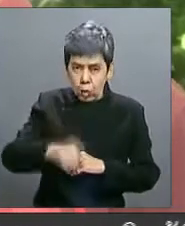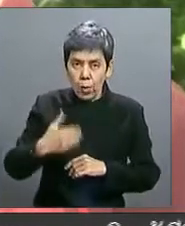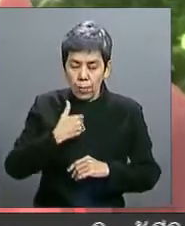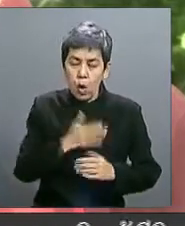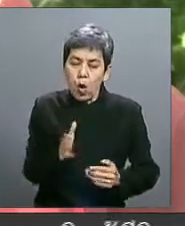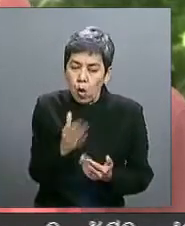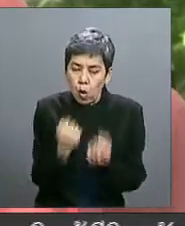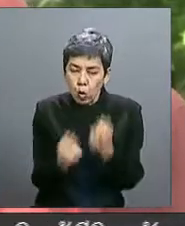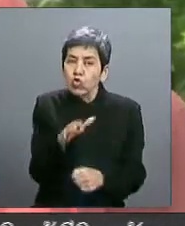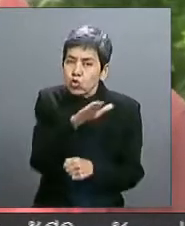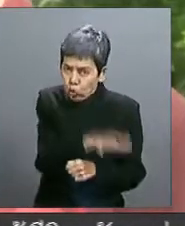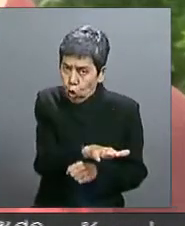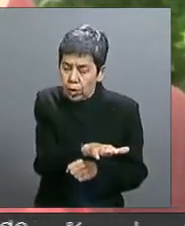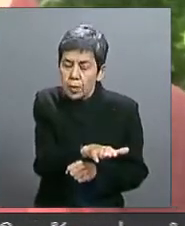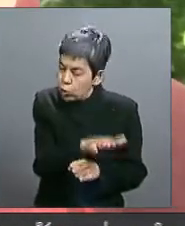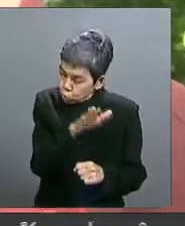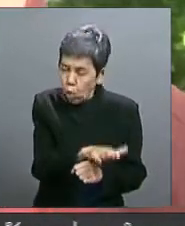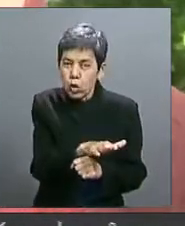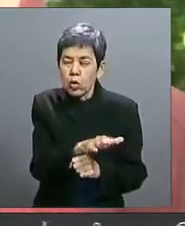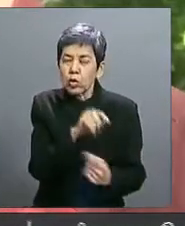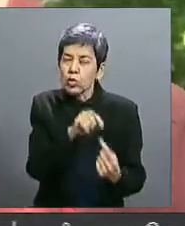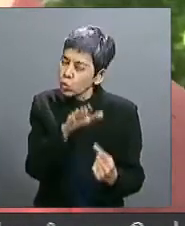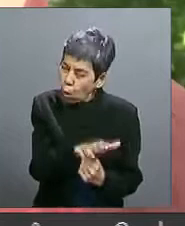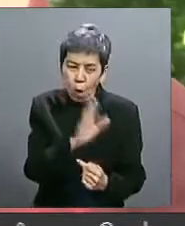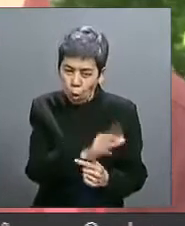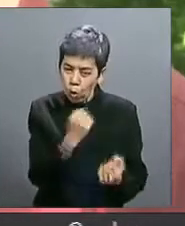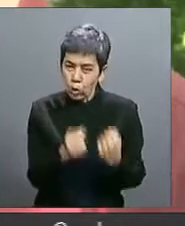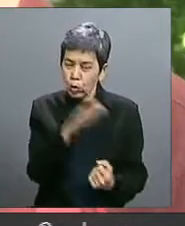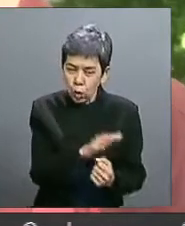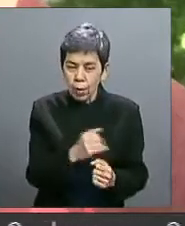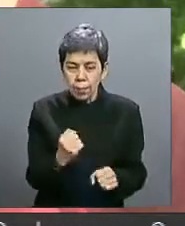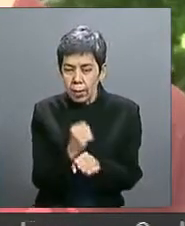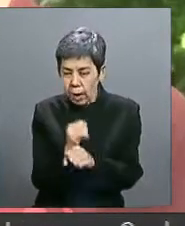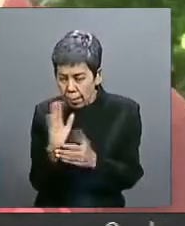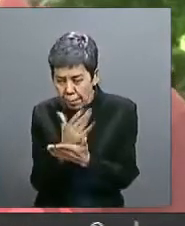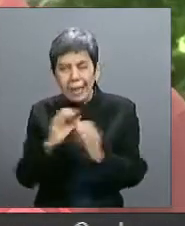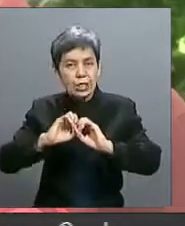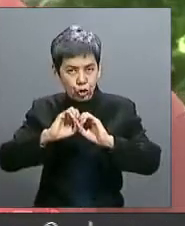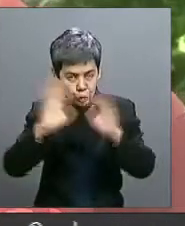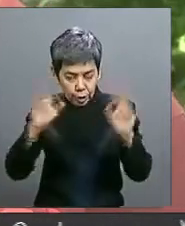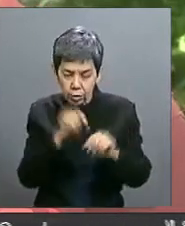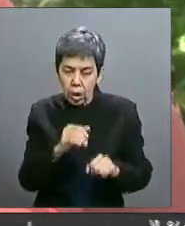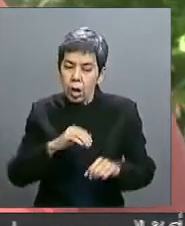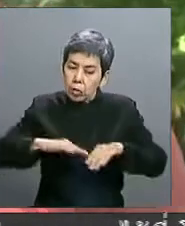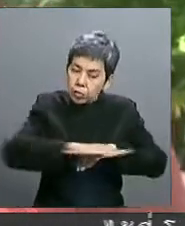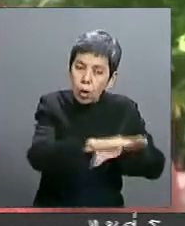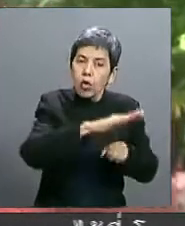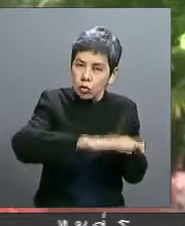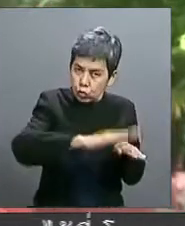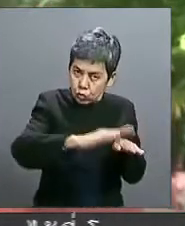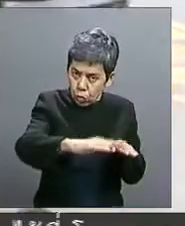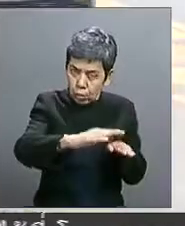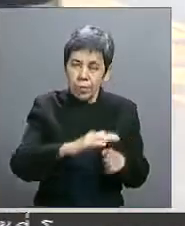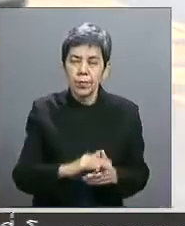อดเฉพาะคืออาจจะแบ่งโซนพื้นที่เป็นลานจอดรถไปเลยครับ